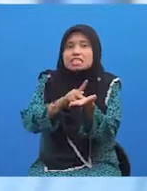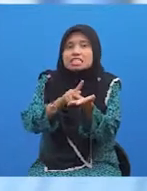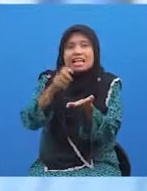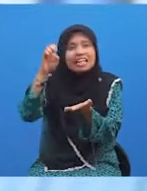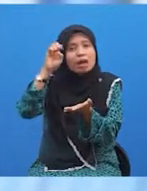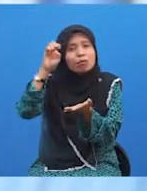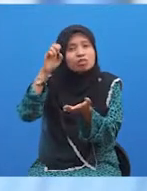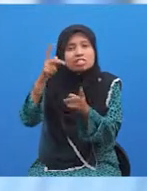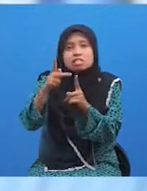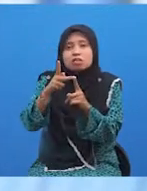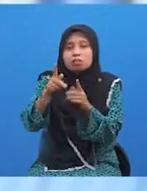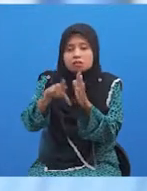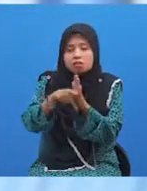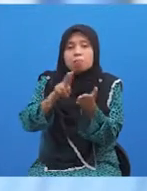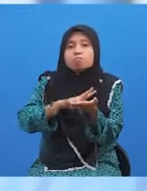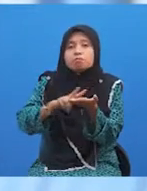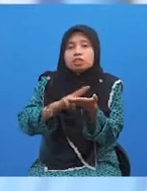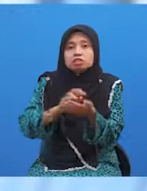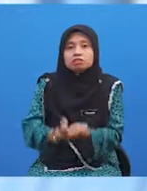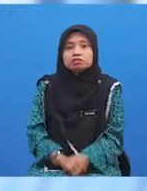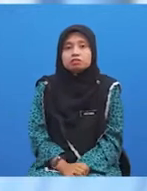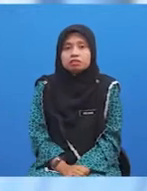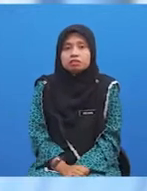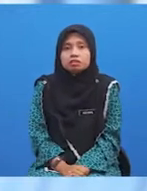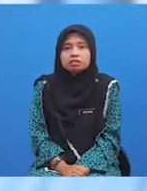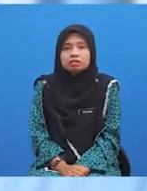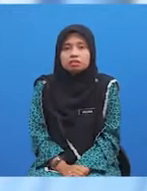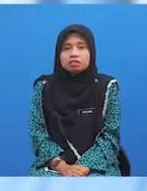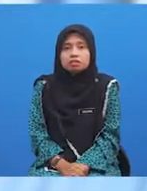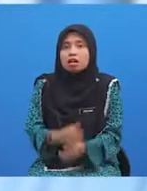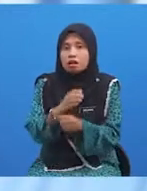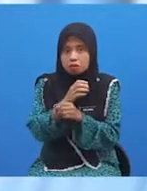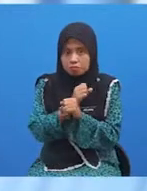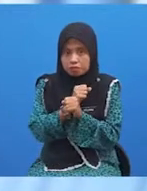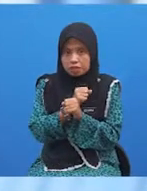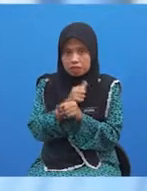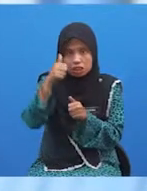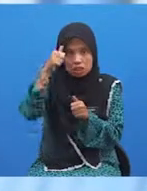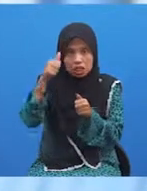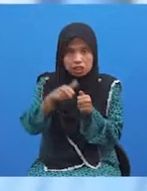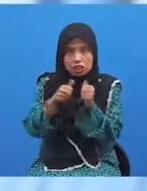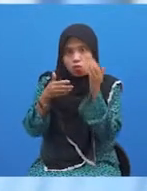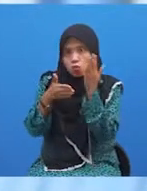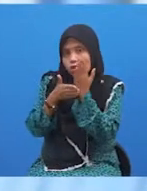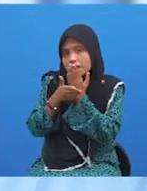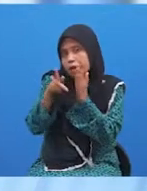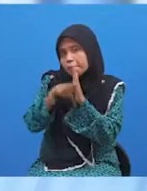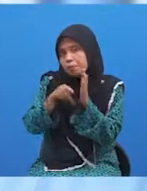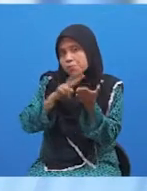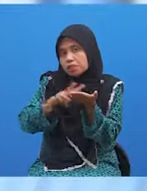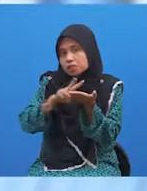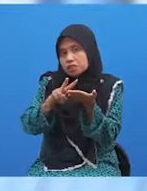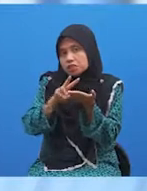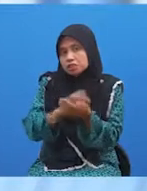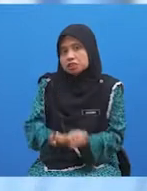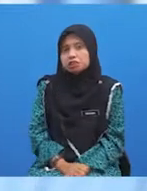kesan emosi kepada pembaca. dapat diingati oleh